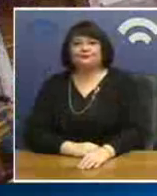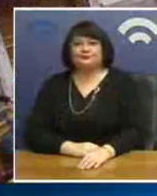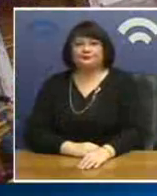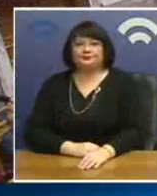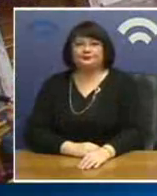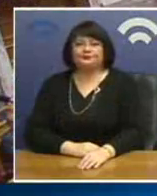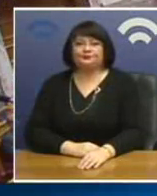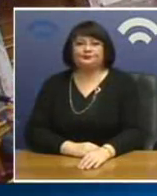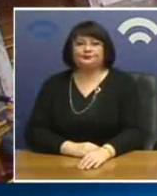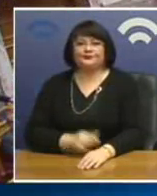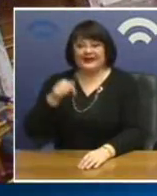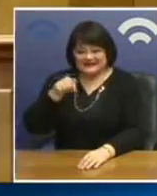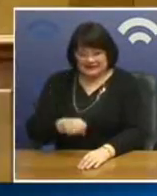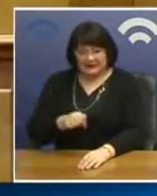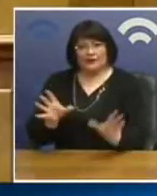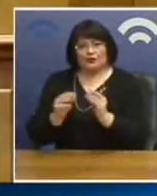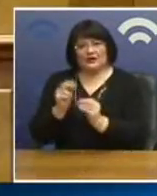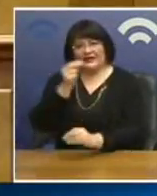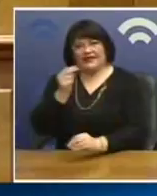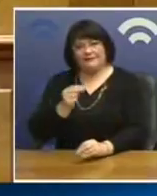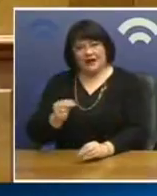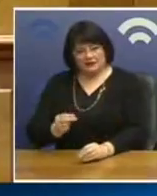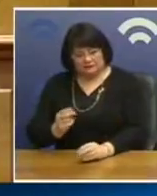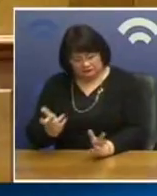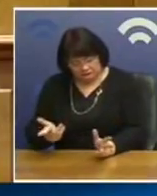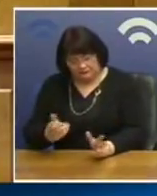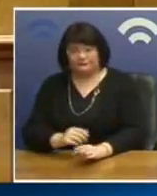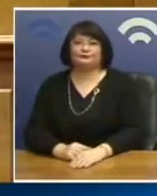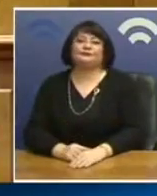Πάμε λοιπόν στα σημερινά, για τα οποία...